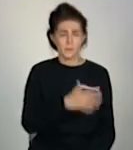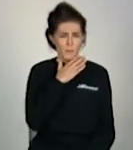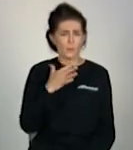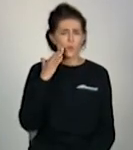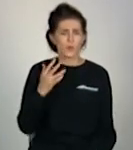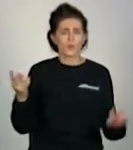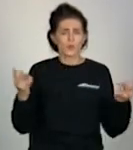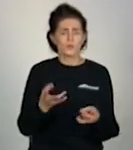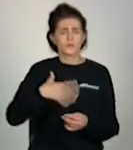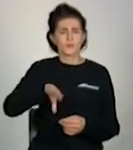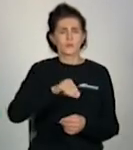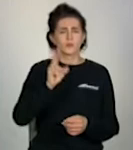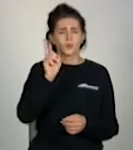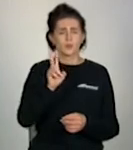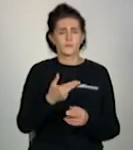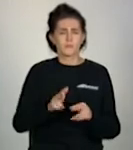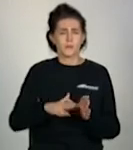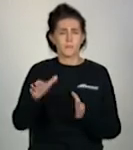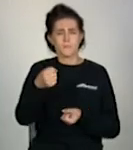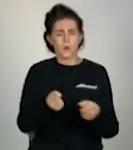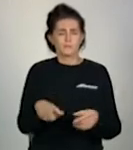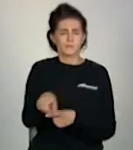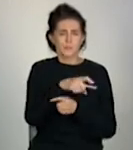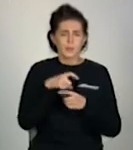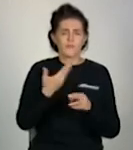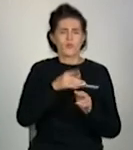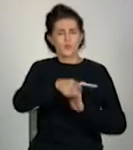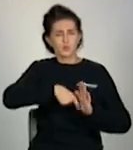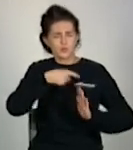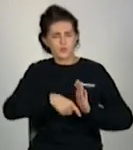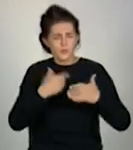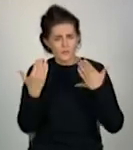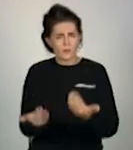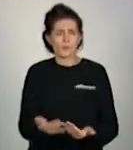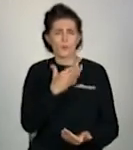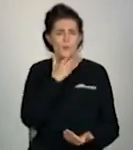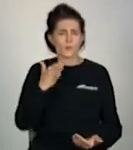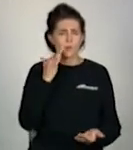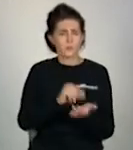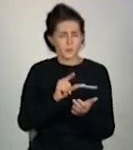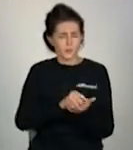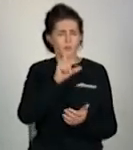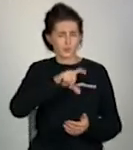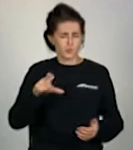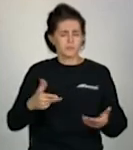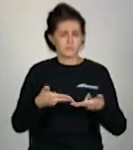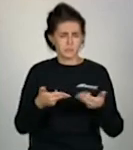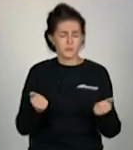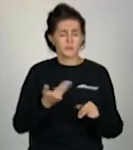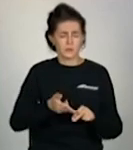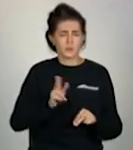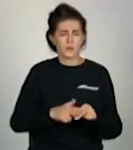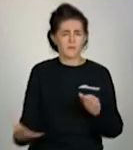осіб машиністи котлів, машиніст-кочар котельної. До речі, багато пенсіонерів саме